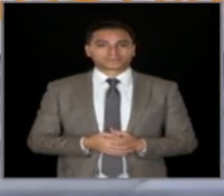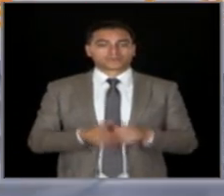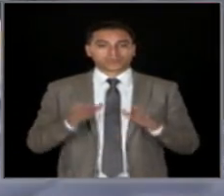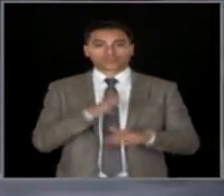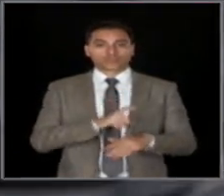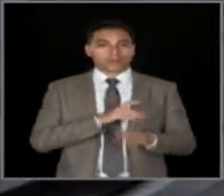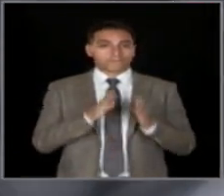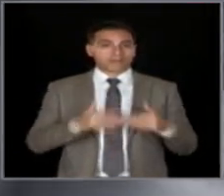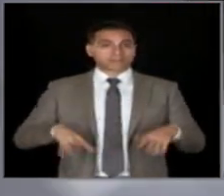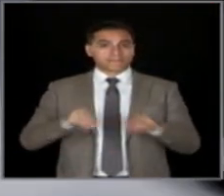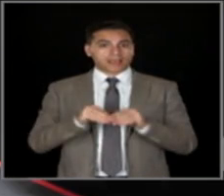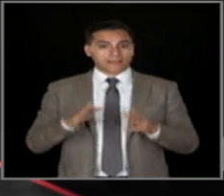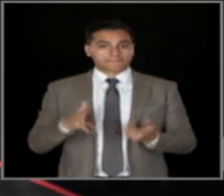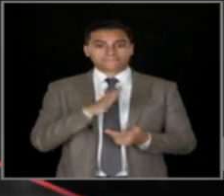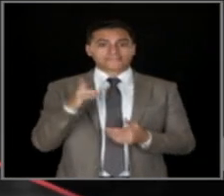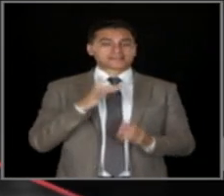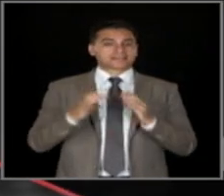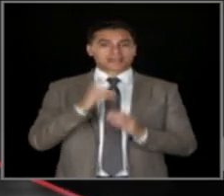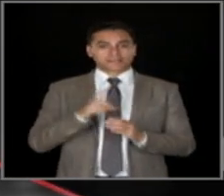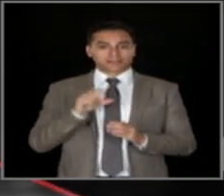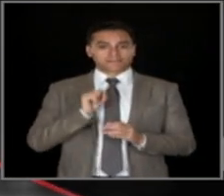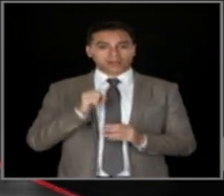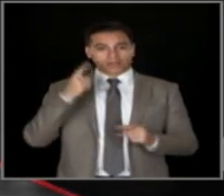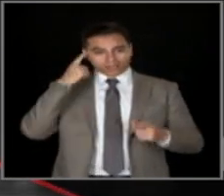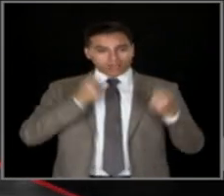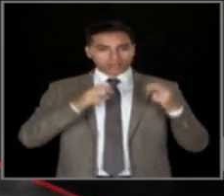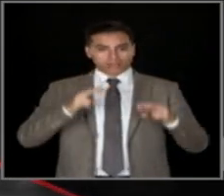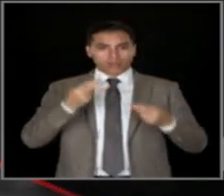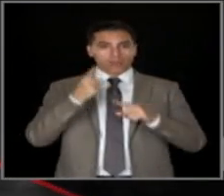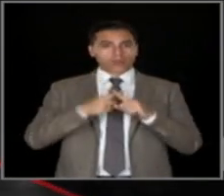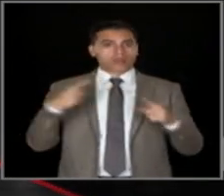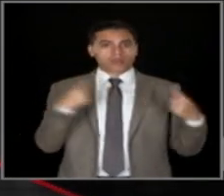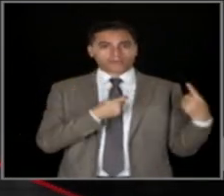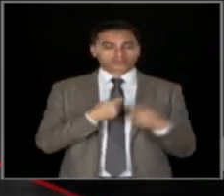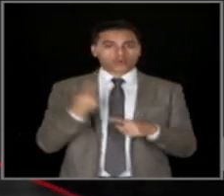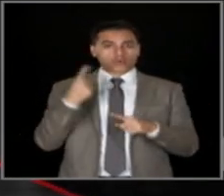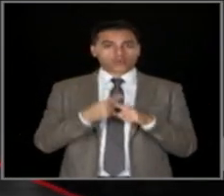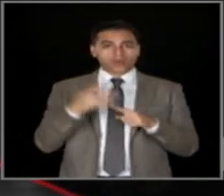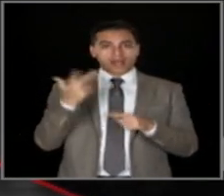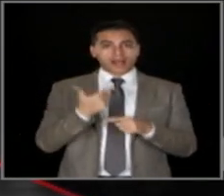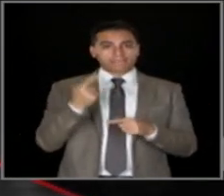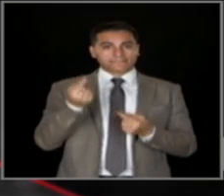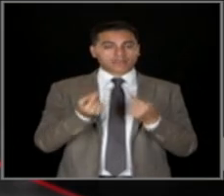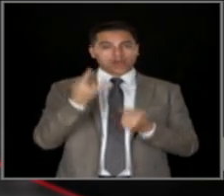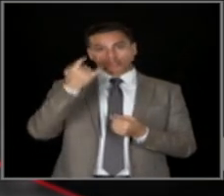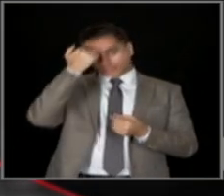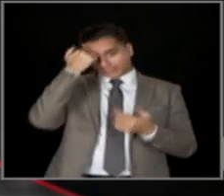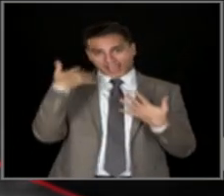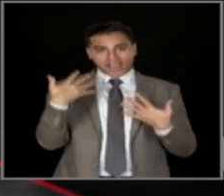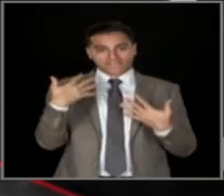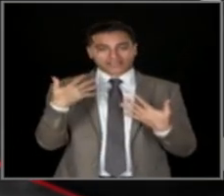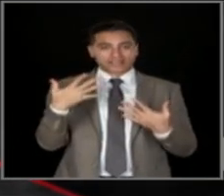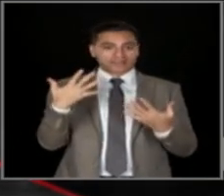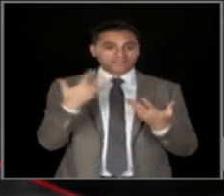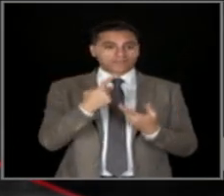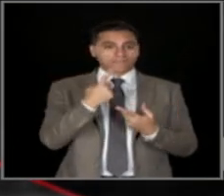وبكده طلاب مصر جمعوا 100 نقطة في فقرة تحت الضغط وضربات الجزاء، وكل نقطة ب 10,000 جنيه بما